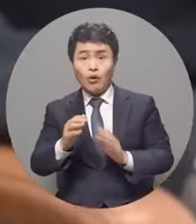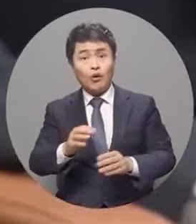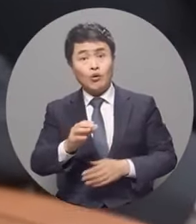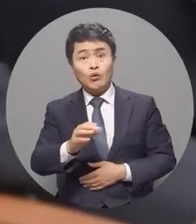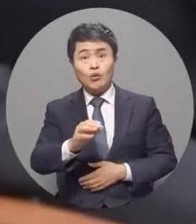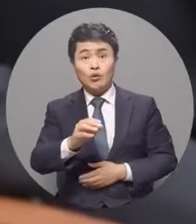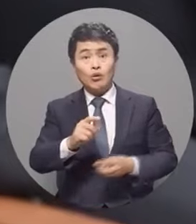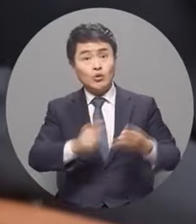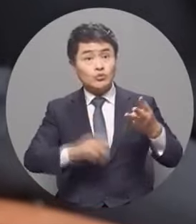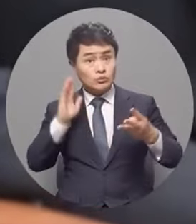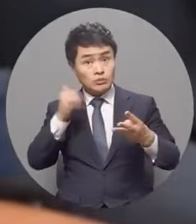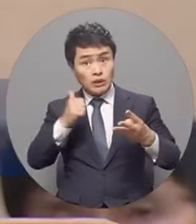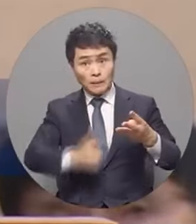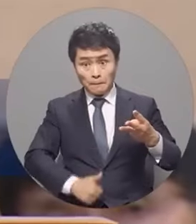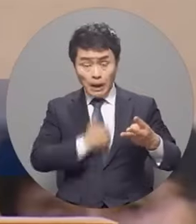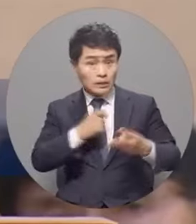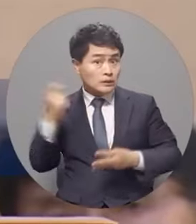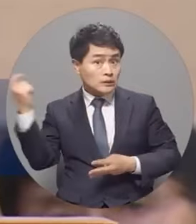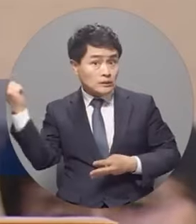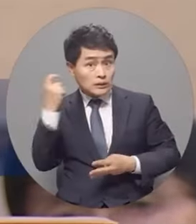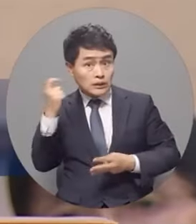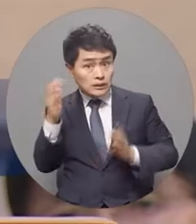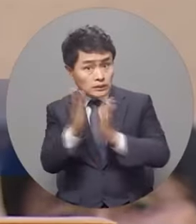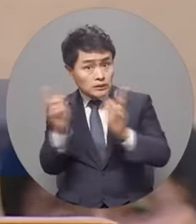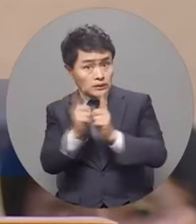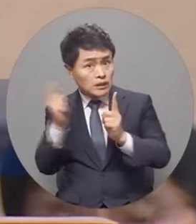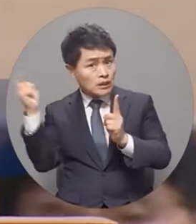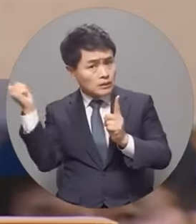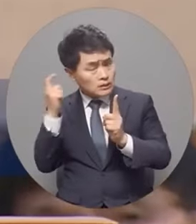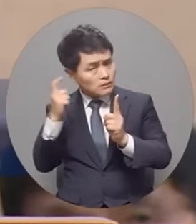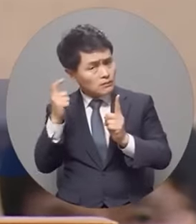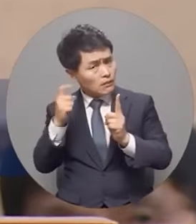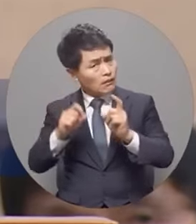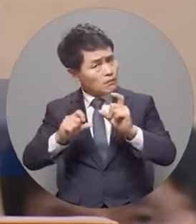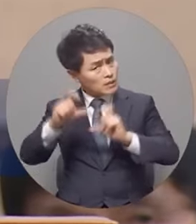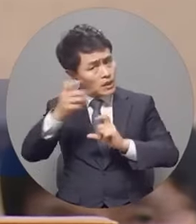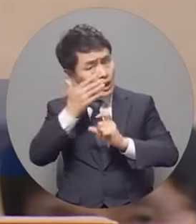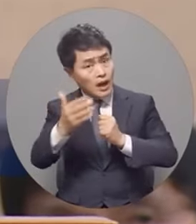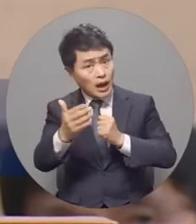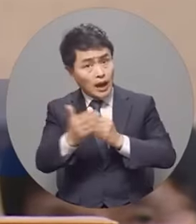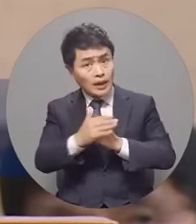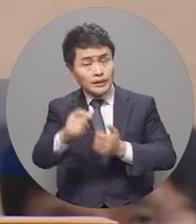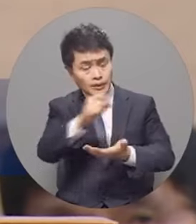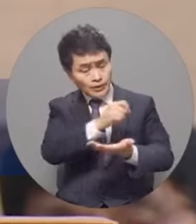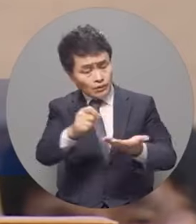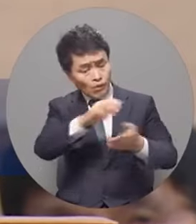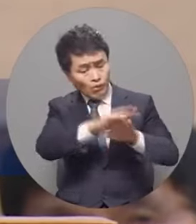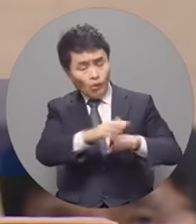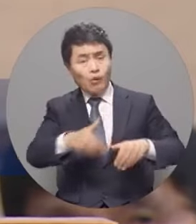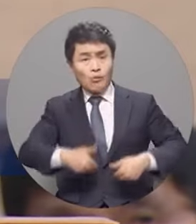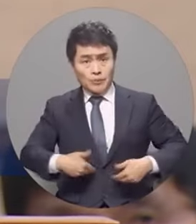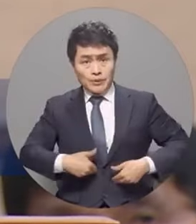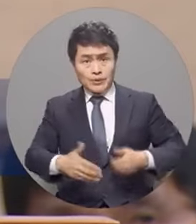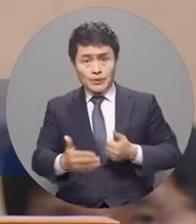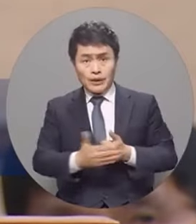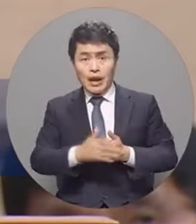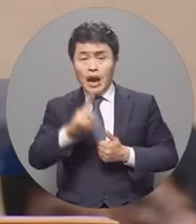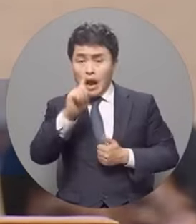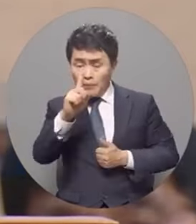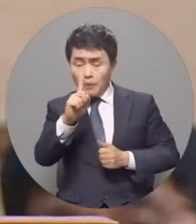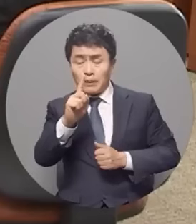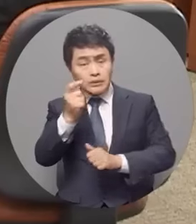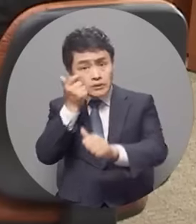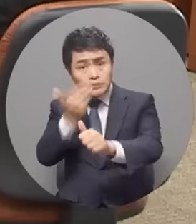했습니다. 대통령이 경로하는 것도 직접 들었을 가능성이 높습니다. 속기록엔 남겨야겠다고 생각해서 한 번만 질문해